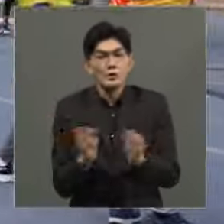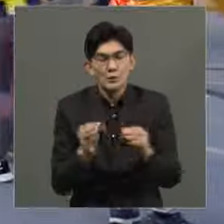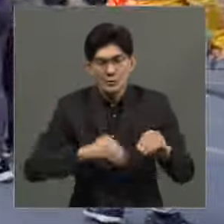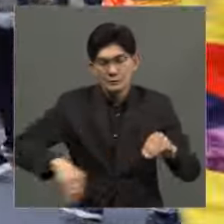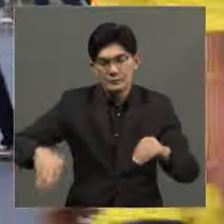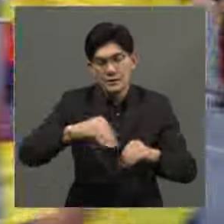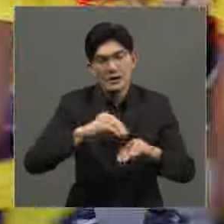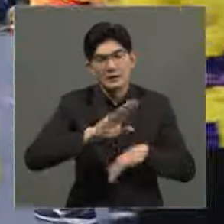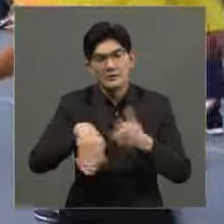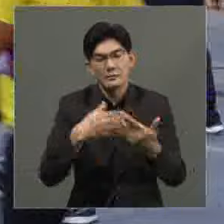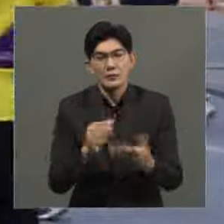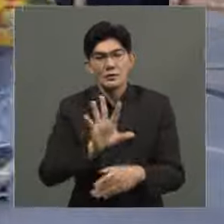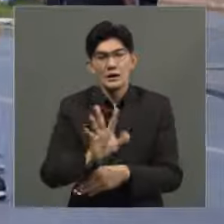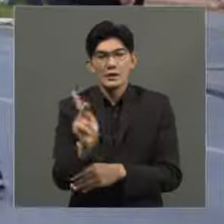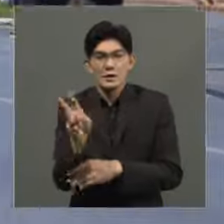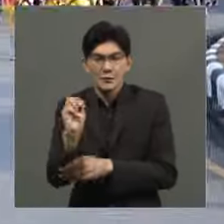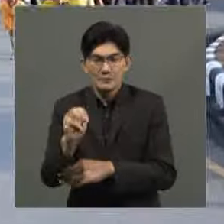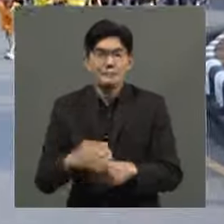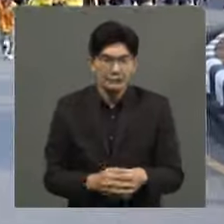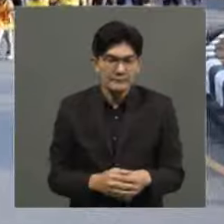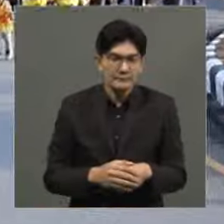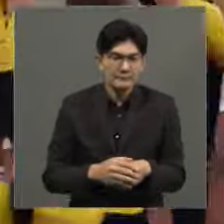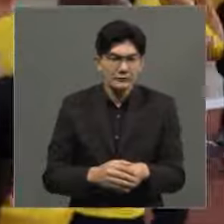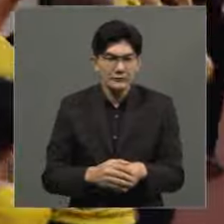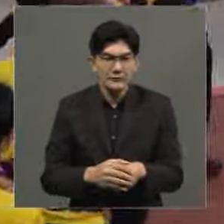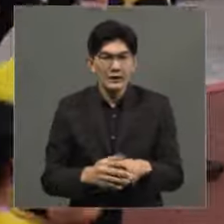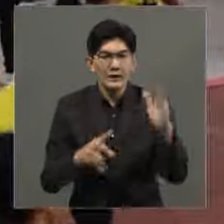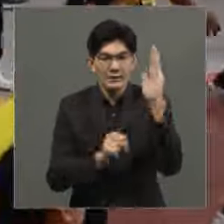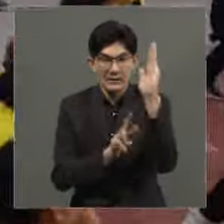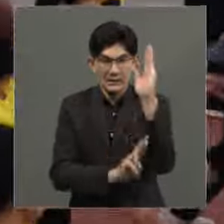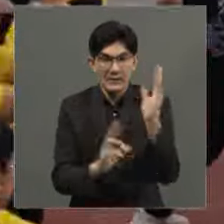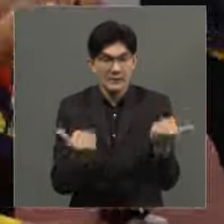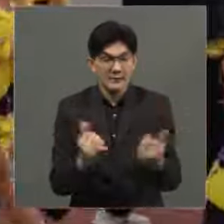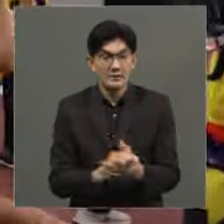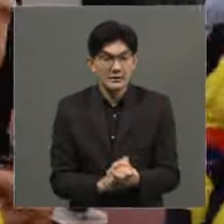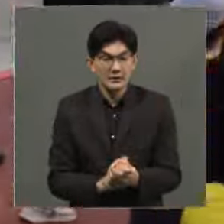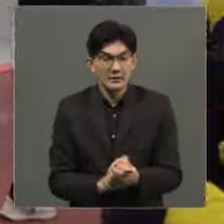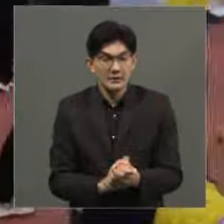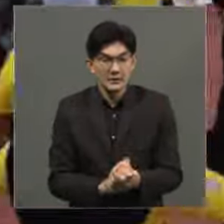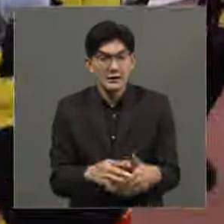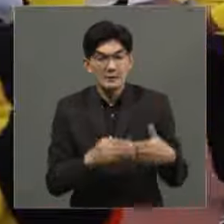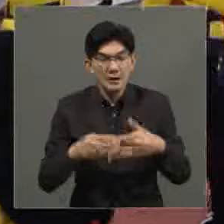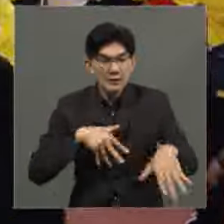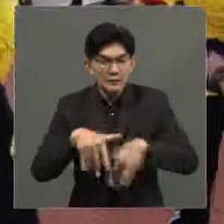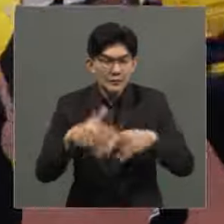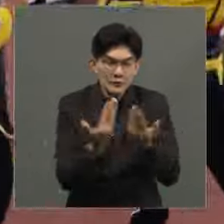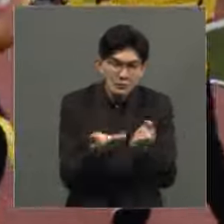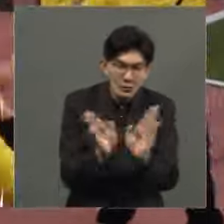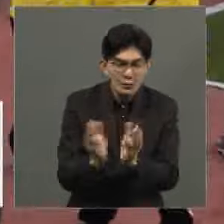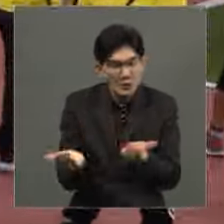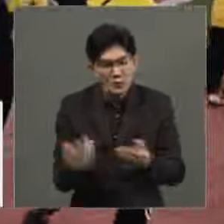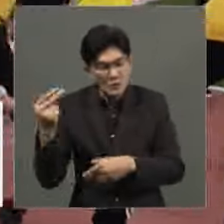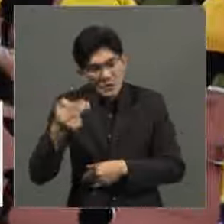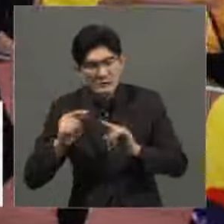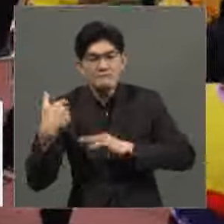ระยะทาง 5กมค่ะส่วนพี่น้องชาวจังหวัดนราธิวาสก็พาพี่น้องประชาชนครอบครัวบุตรหลานร่วม